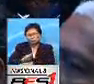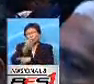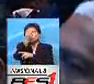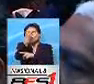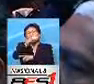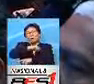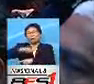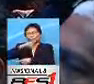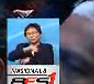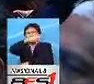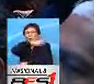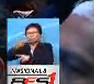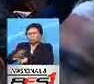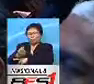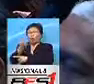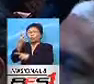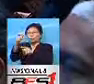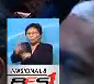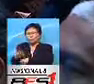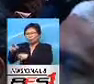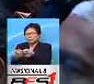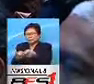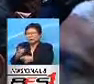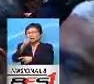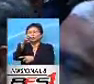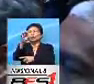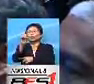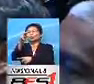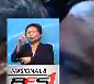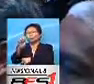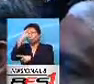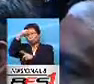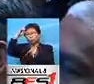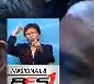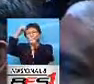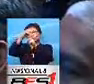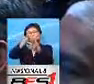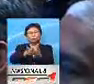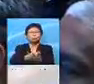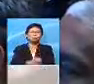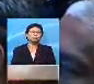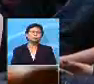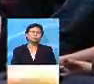12 anggota dan pegawainya untuk mengendalikan drone bagi tujuan itu.